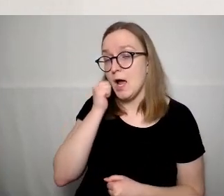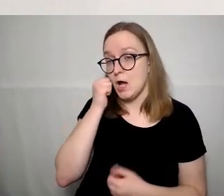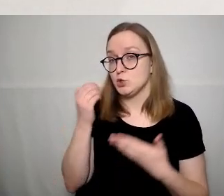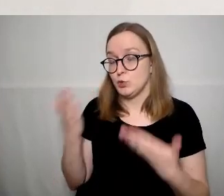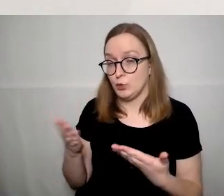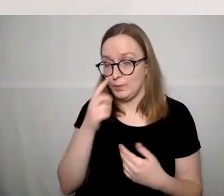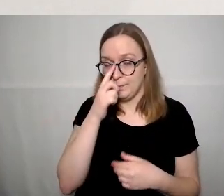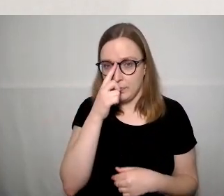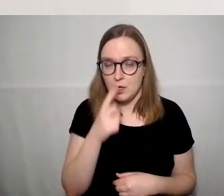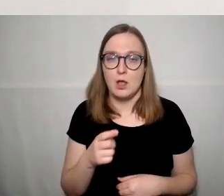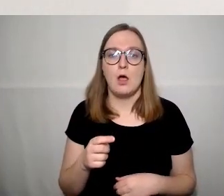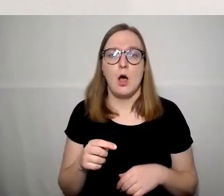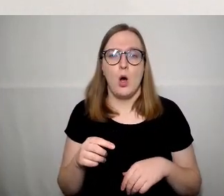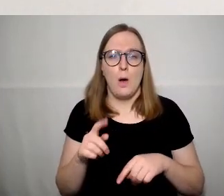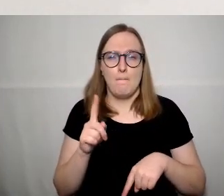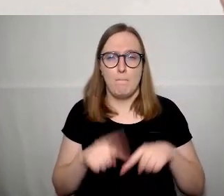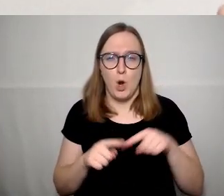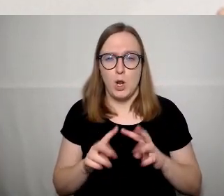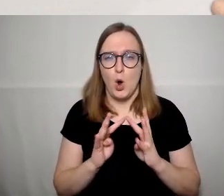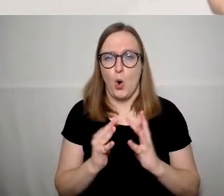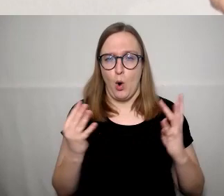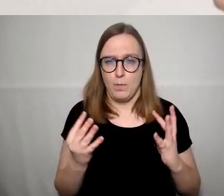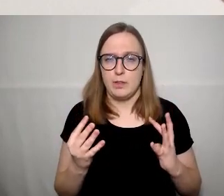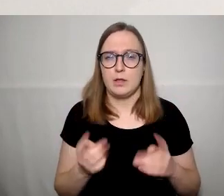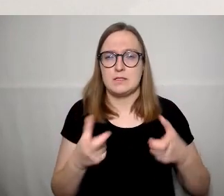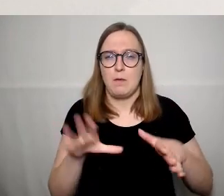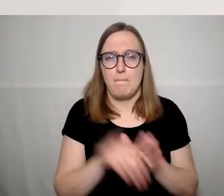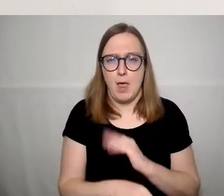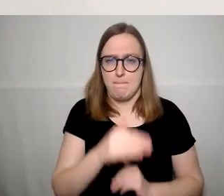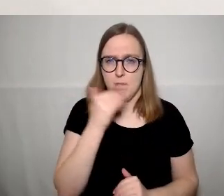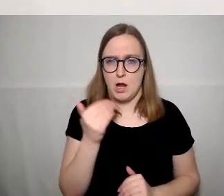komitetas nepartinė savivalda. Gražina Urbonavičia.